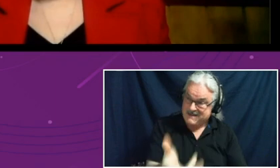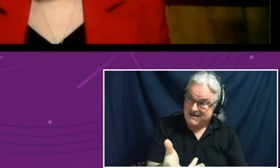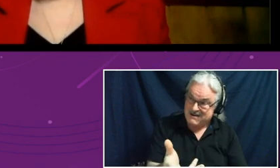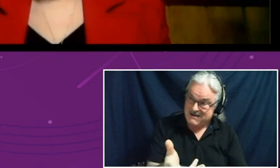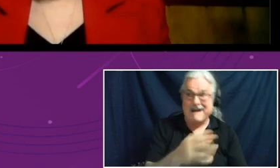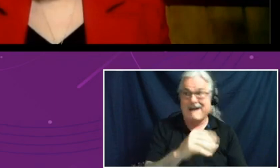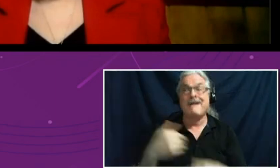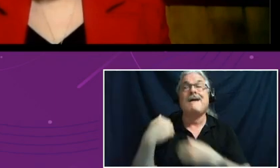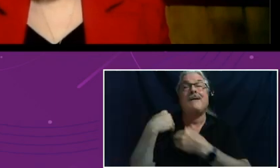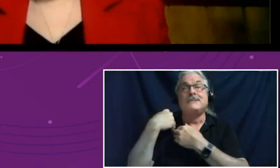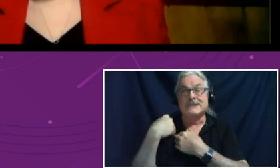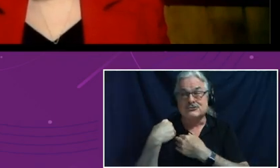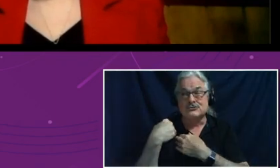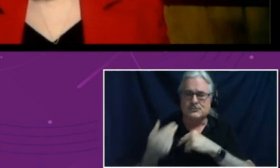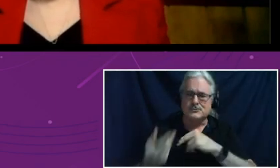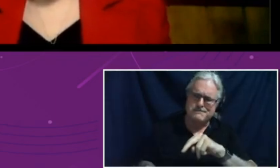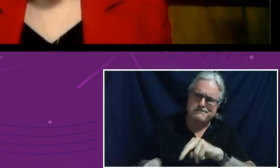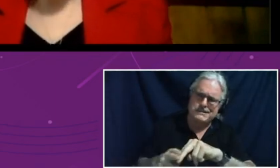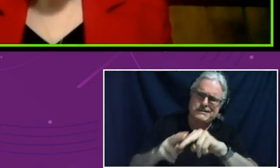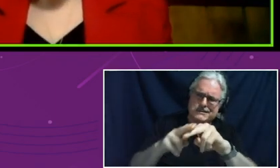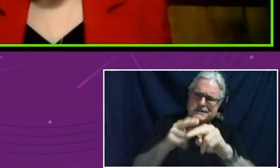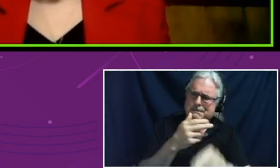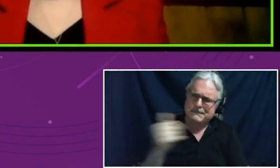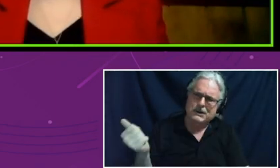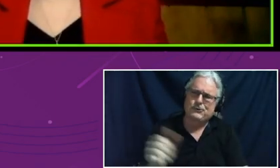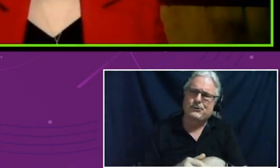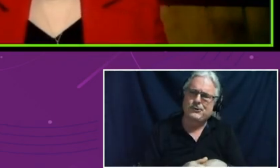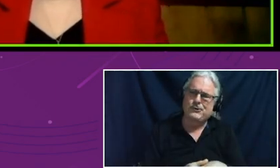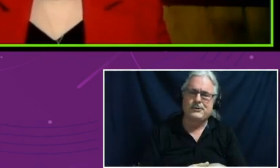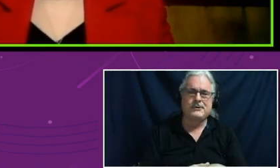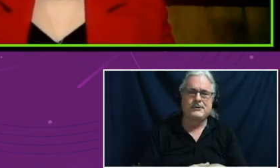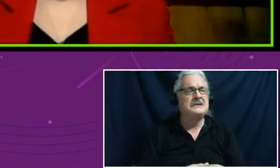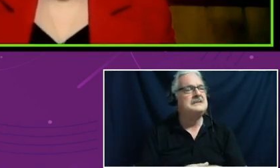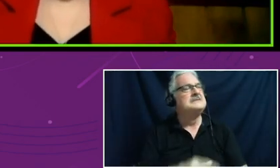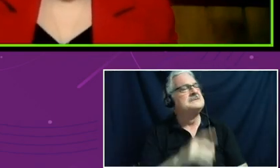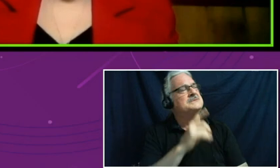Vous avez raison de dire que nous avons une occasion à saisir et l'obligation de mieux reconstruire.